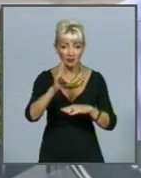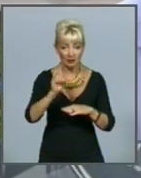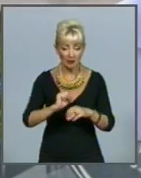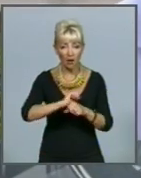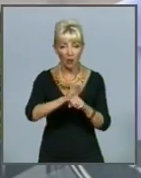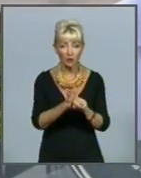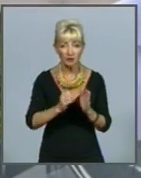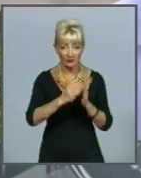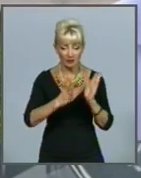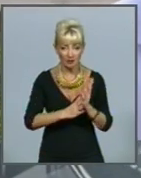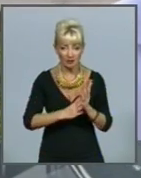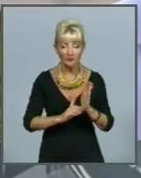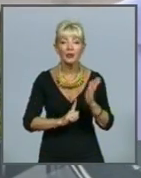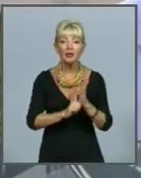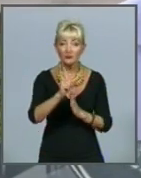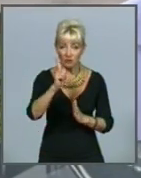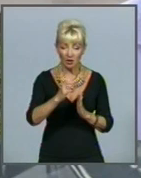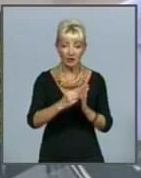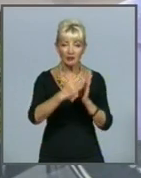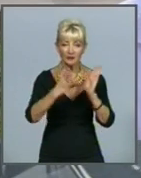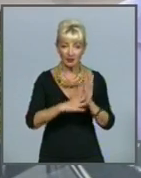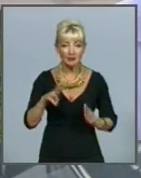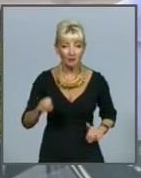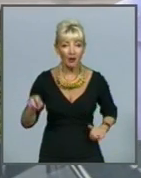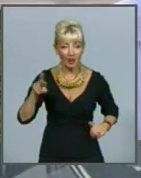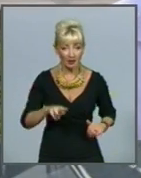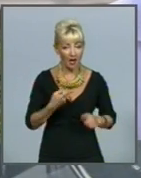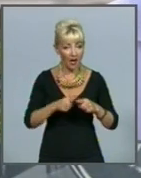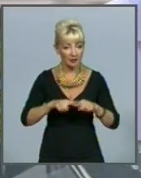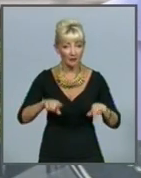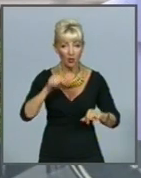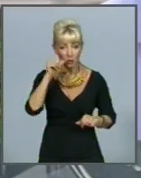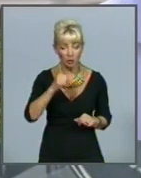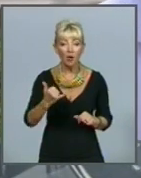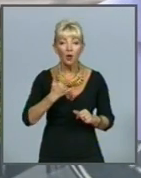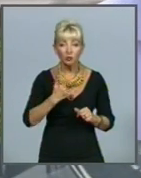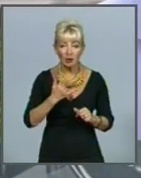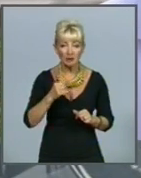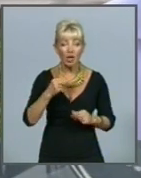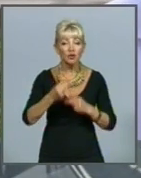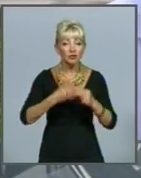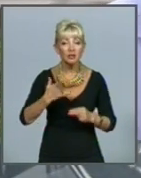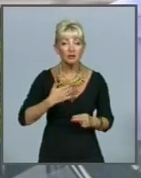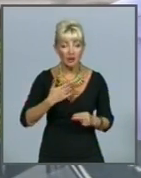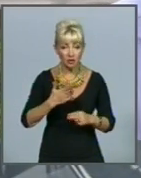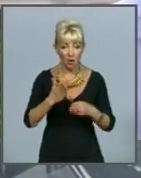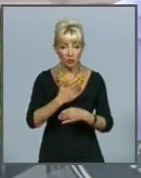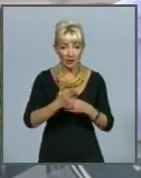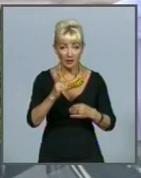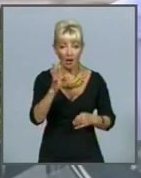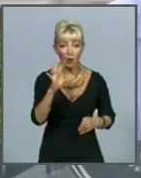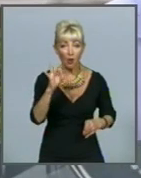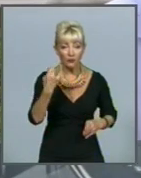З початку 19 мая цього року у нас практично через наше відділення COVID пройшло майже тисячу